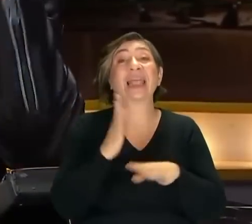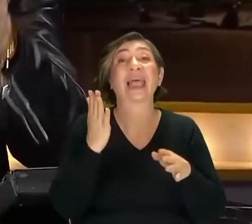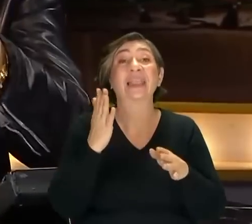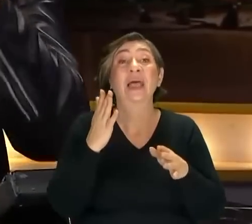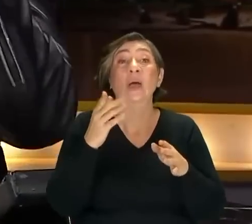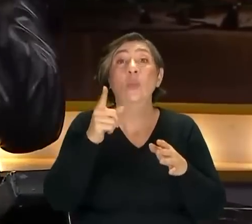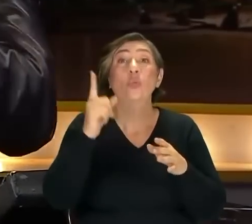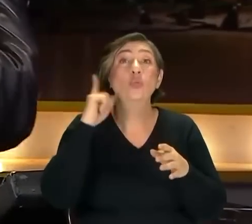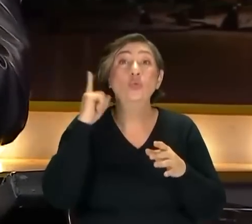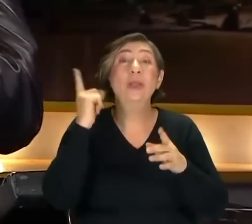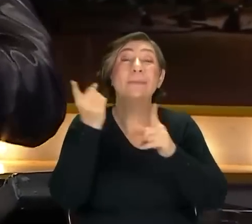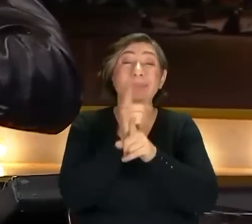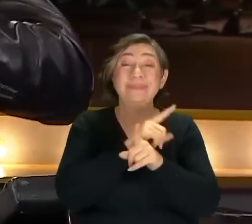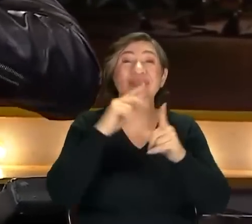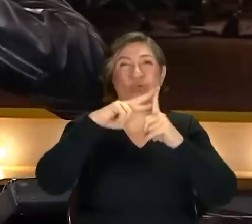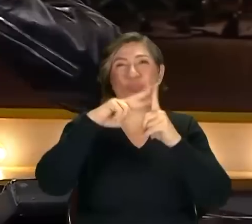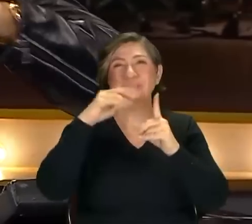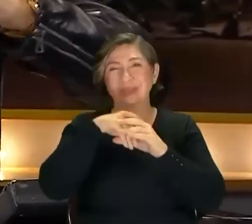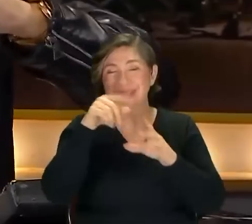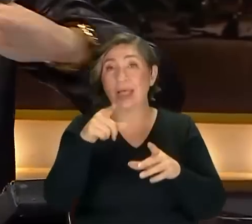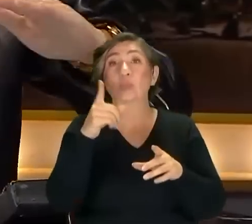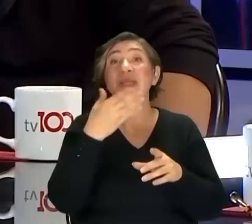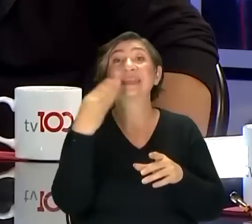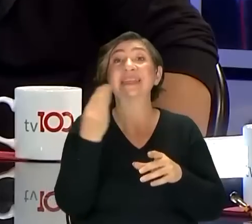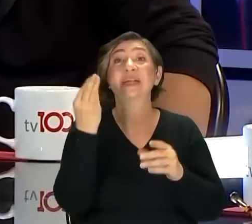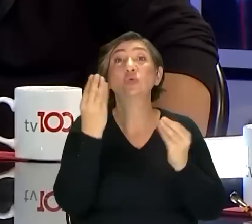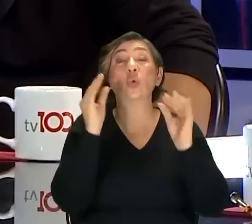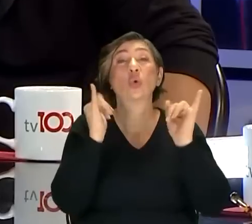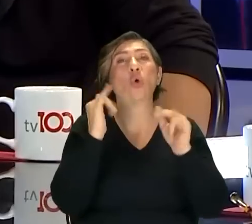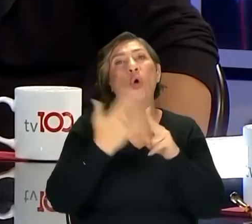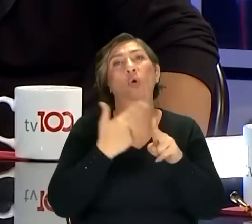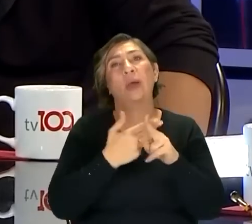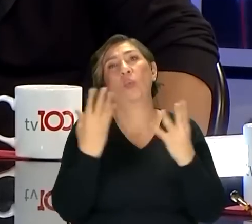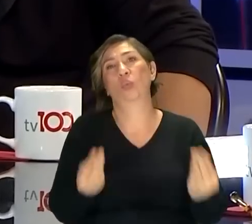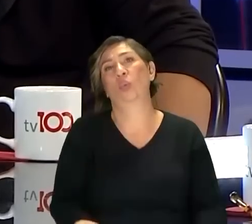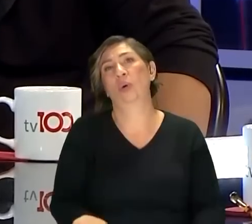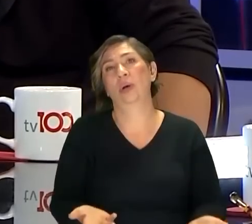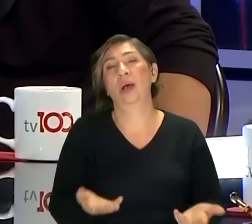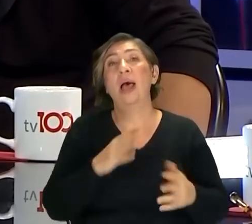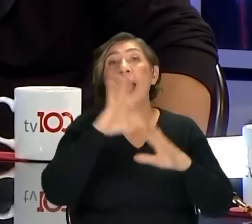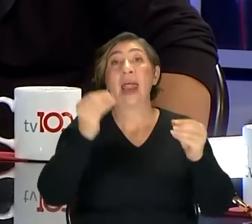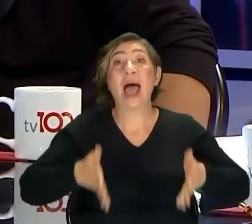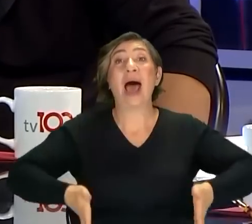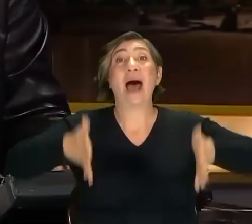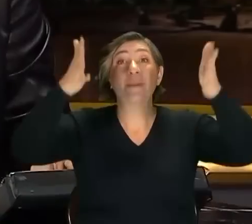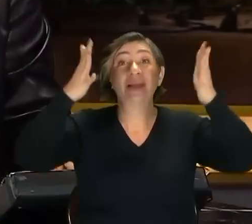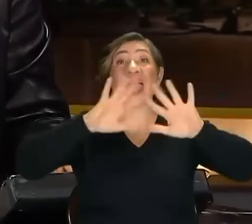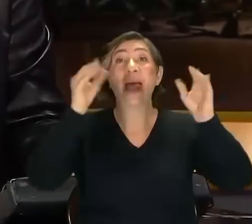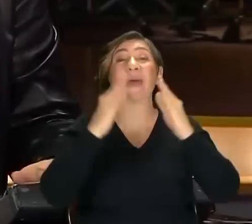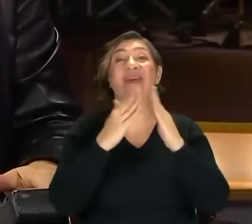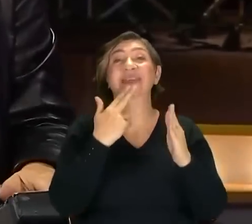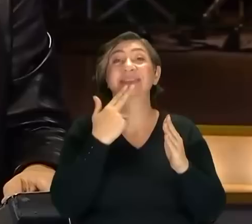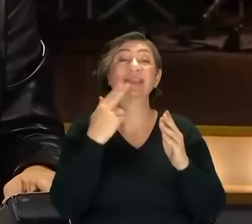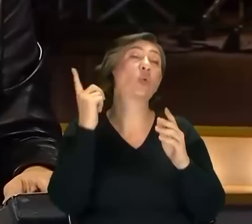bu influencer şudur budur falan. Ve bu gençlere de çok kötü örnek oluyor. Her apartmandaki her ev